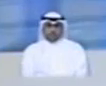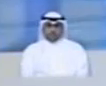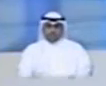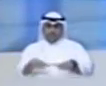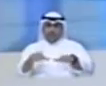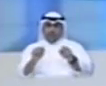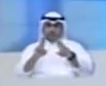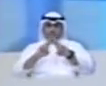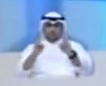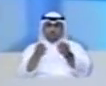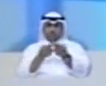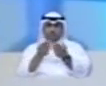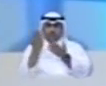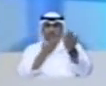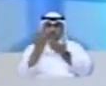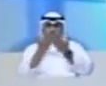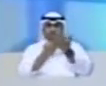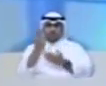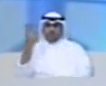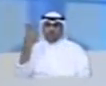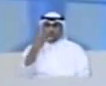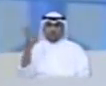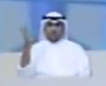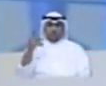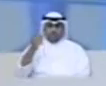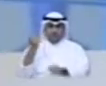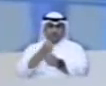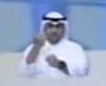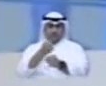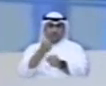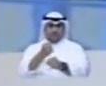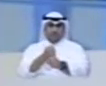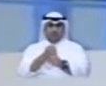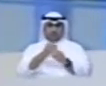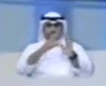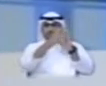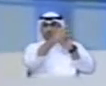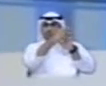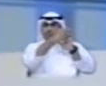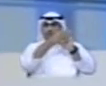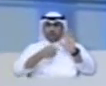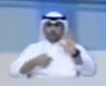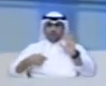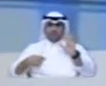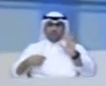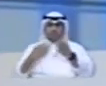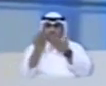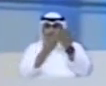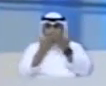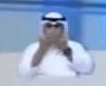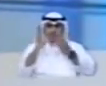اختتم المؤتمر التربوي 42 أعماله الذي عقد تحت شعار مناهجنا التربوية ومتطلبات